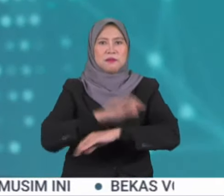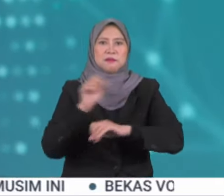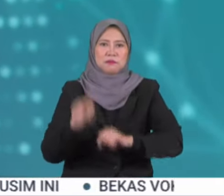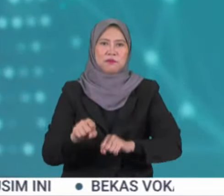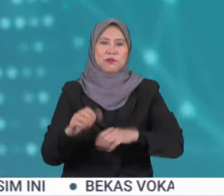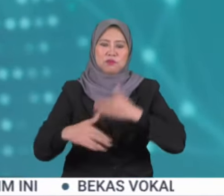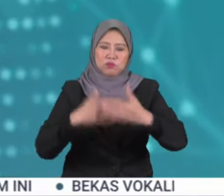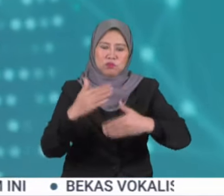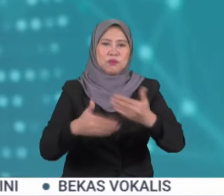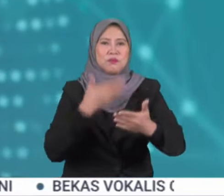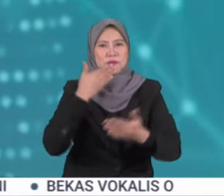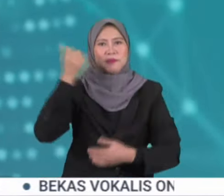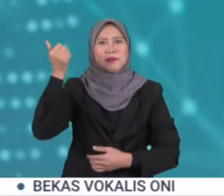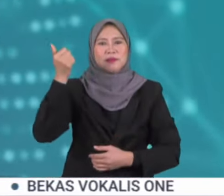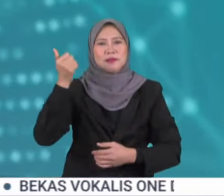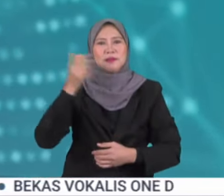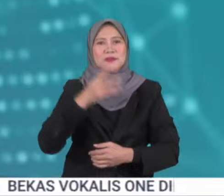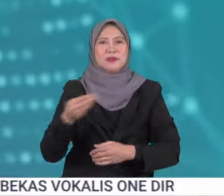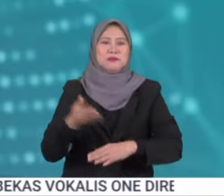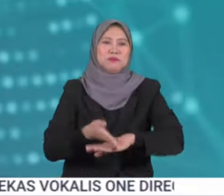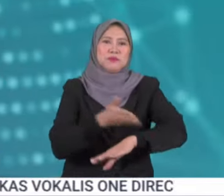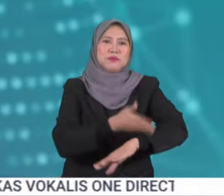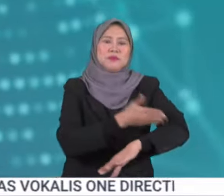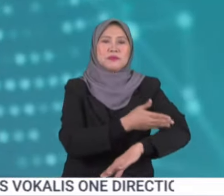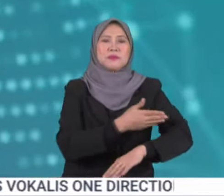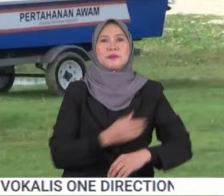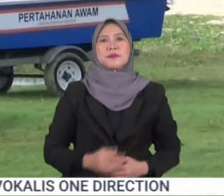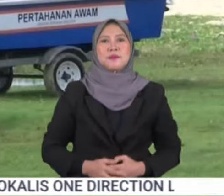dapat dilaksana lebih baik serta efisien.